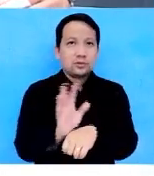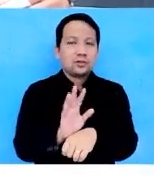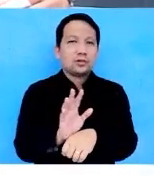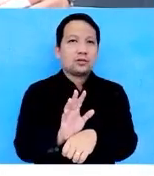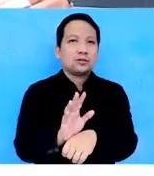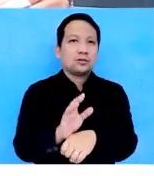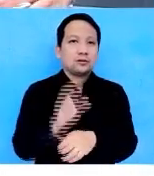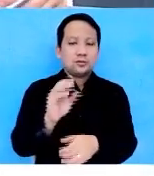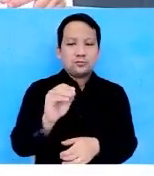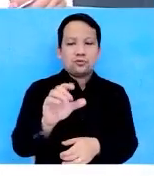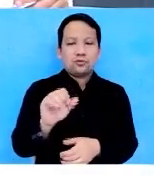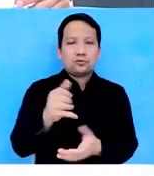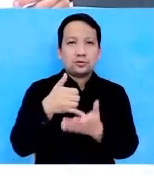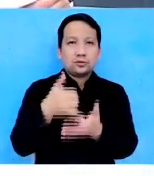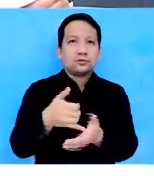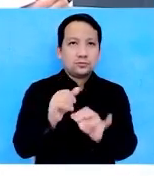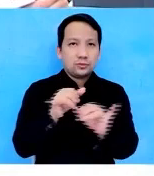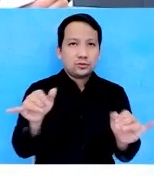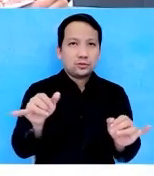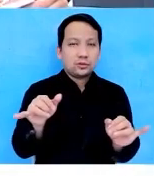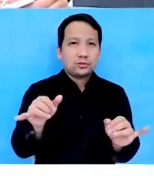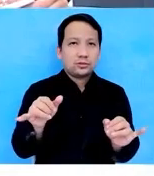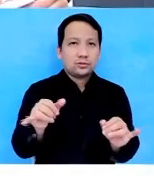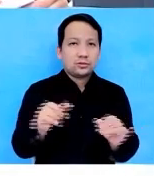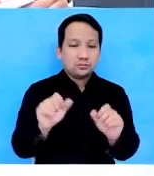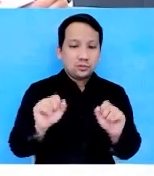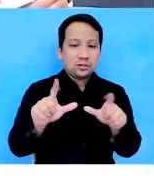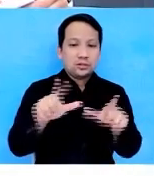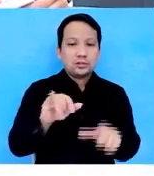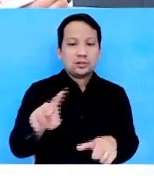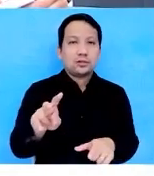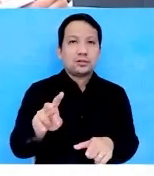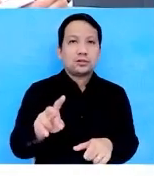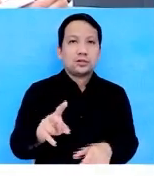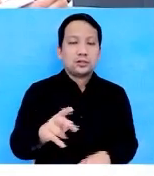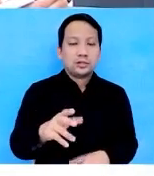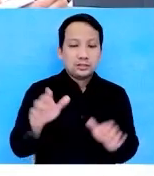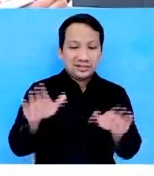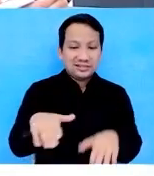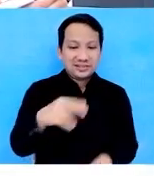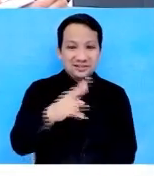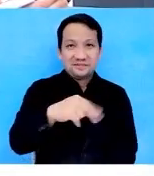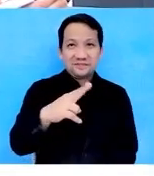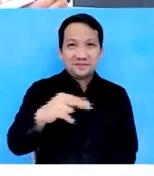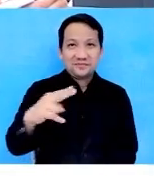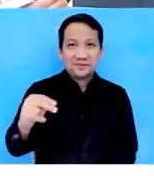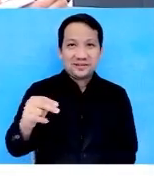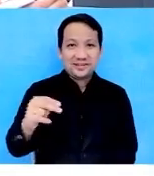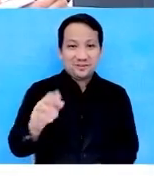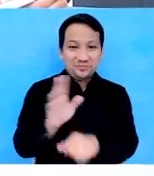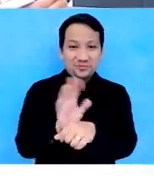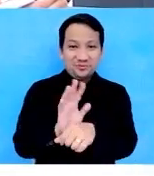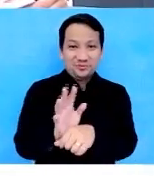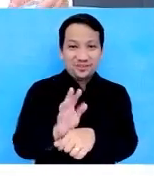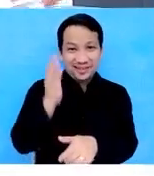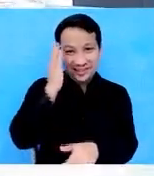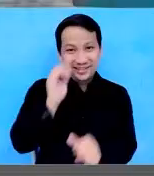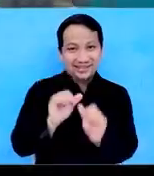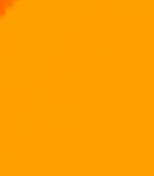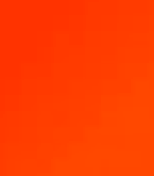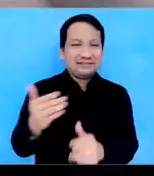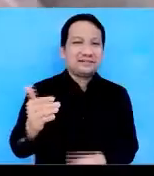Oscars kahapon, ipinilabas na ang trailer ng live-action remake ng The Little Mermaid. Nasa frontline ng balitang yan si MJ Marfori.